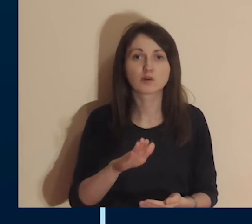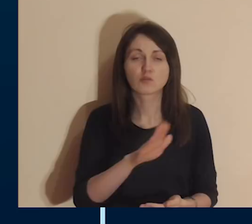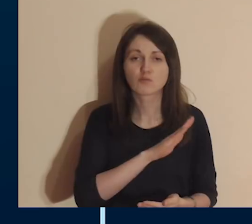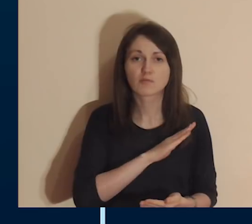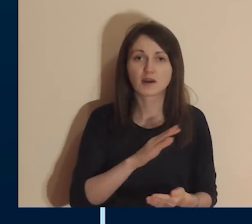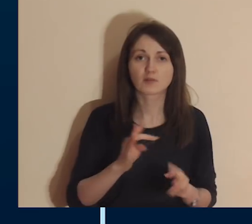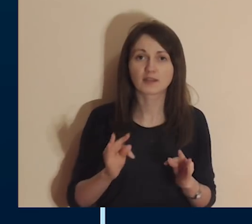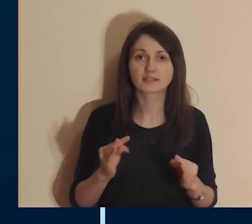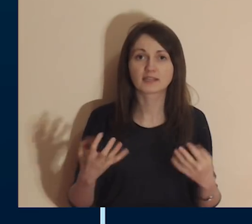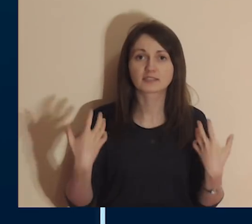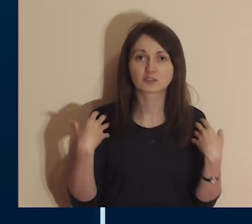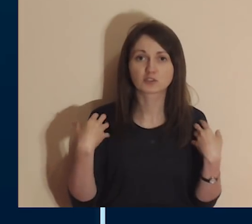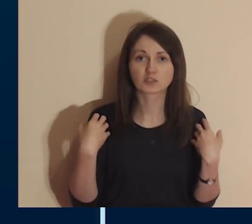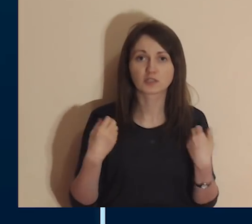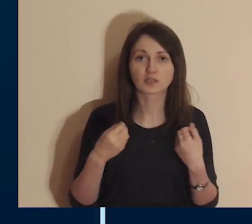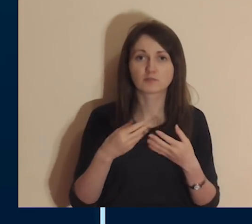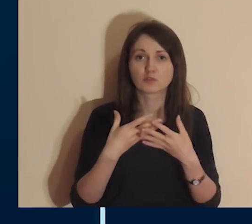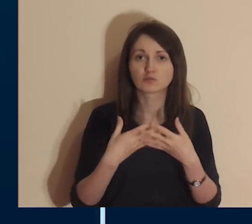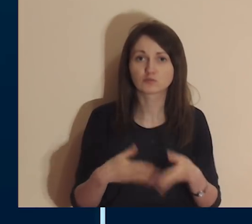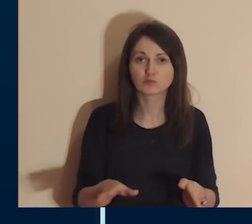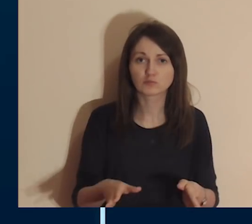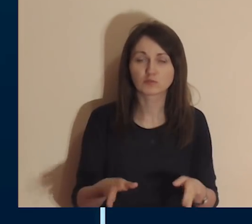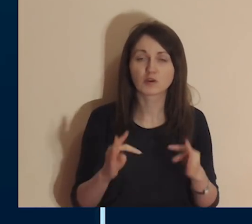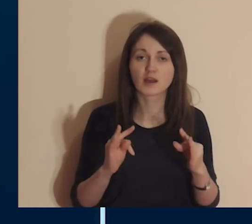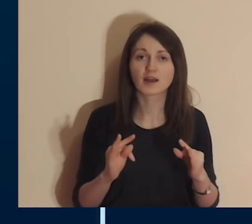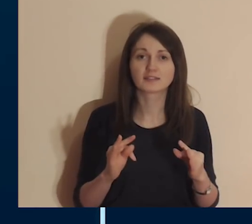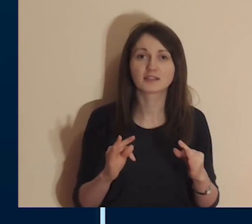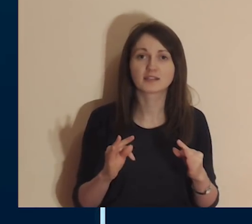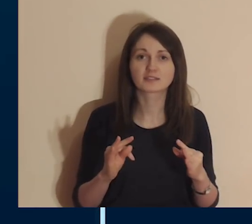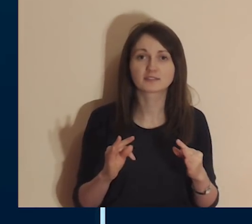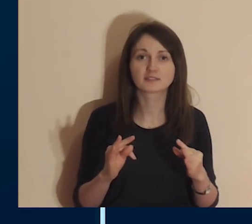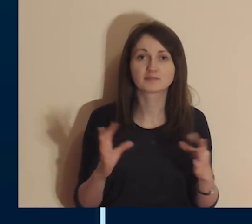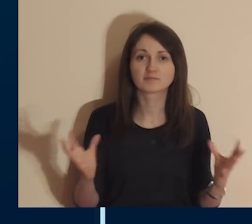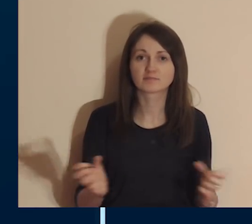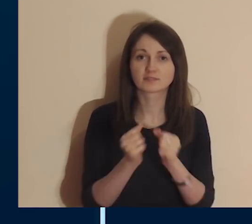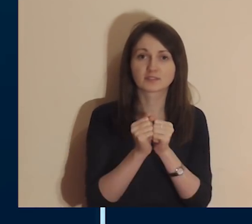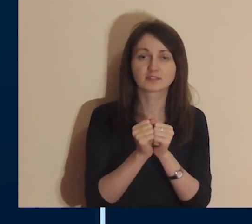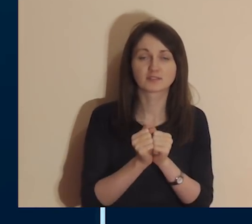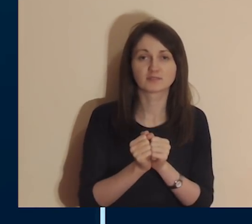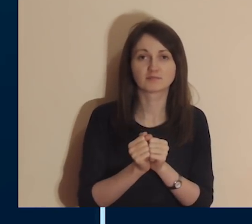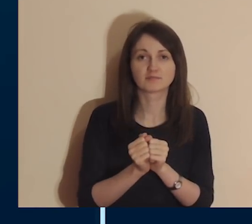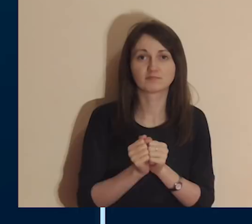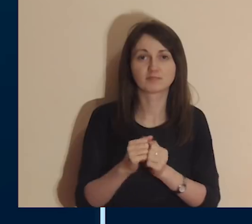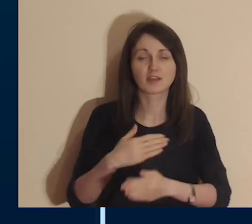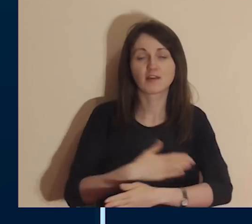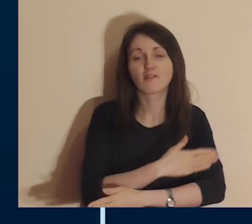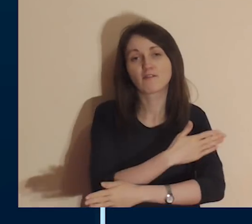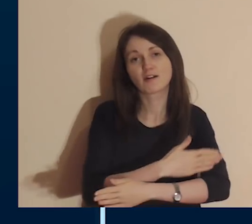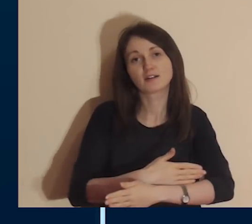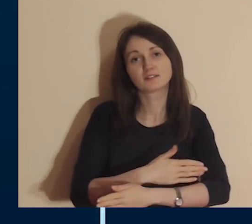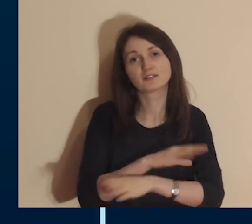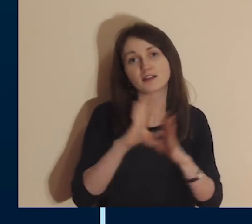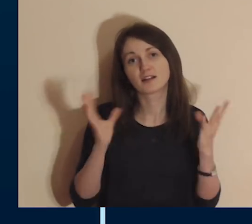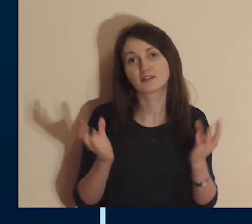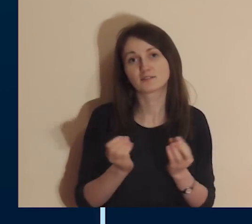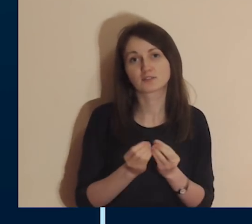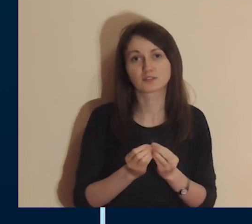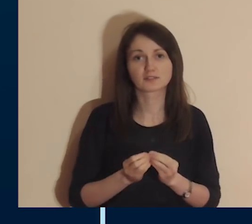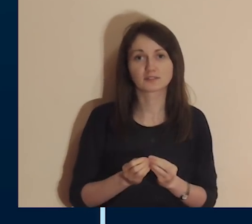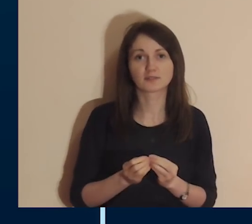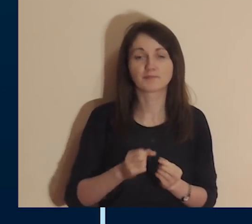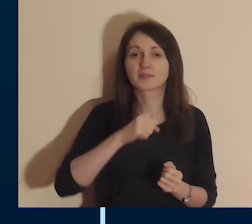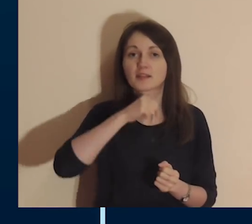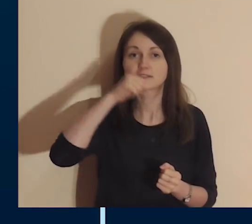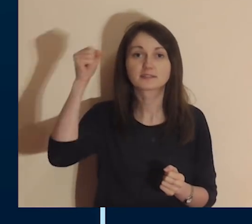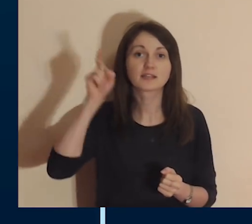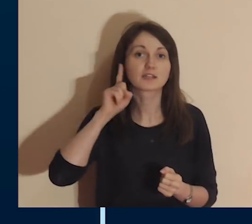syn mój był umarły, a znów ożył, zaginął, a odnalazł się. I